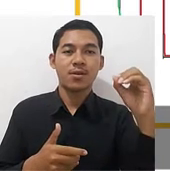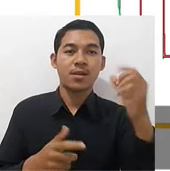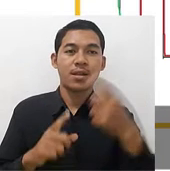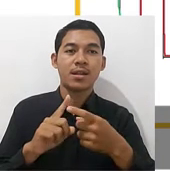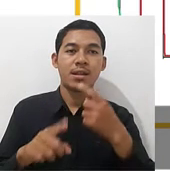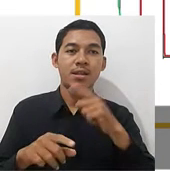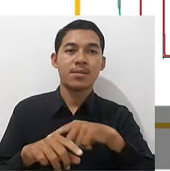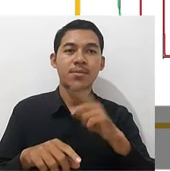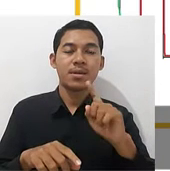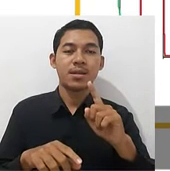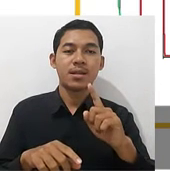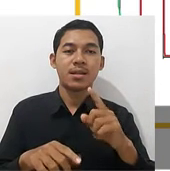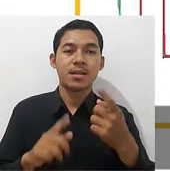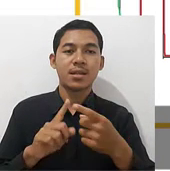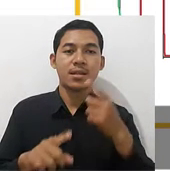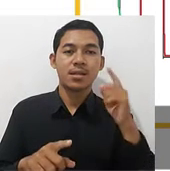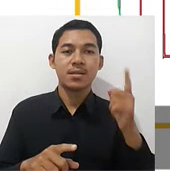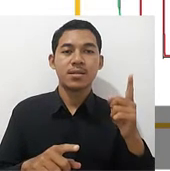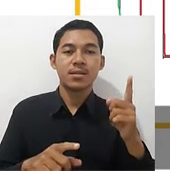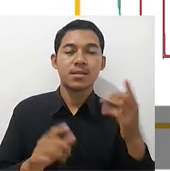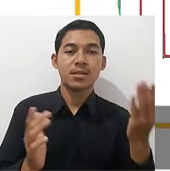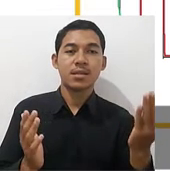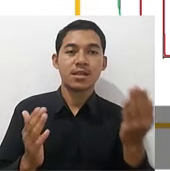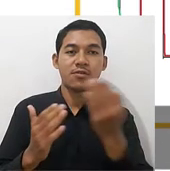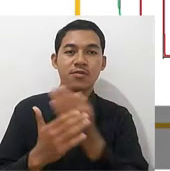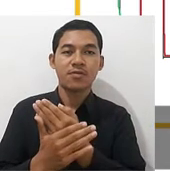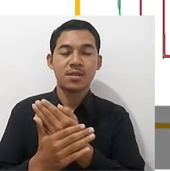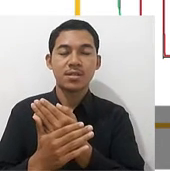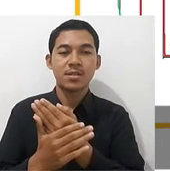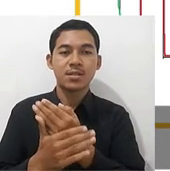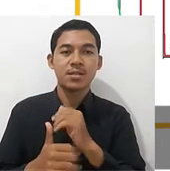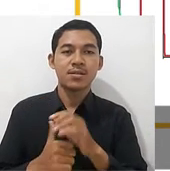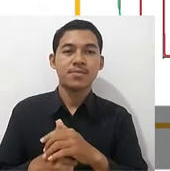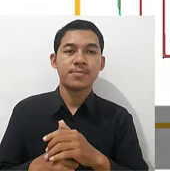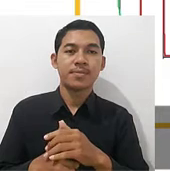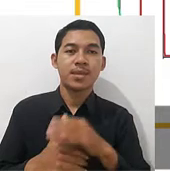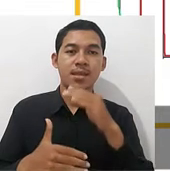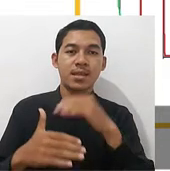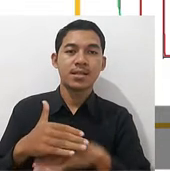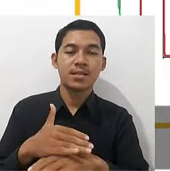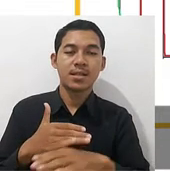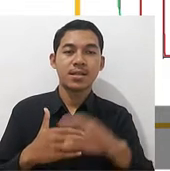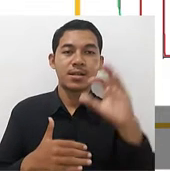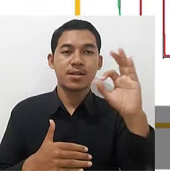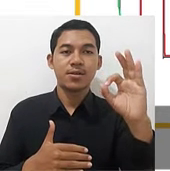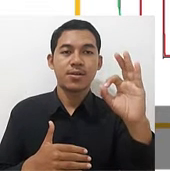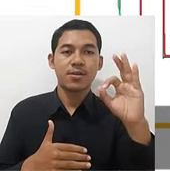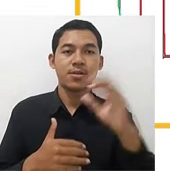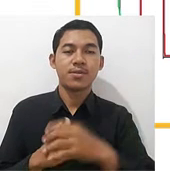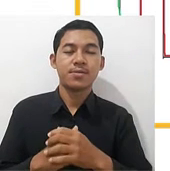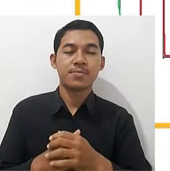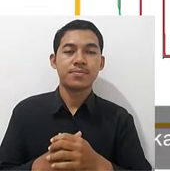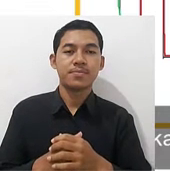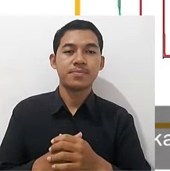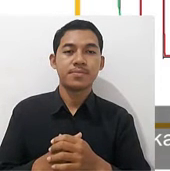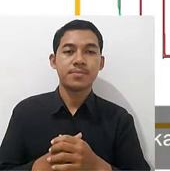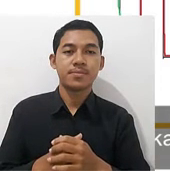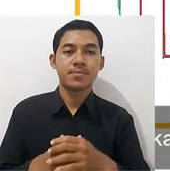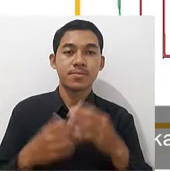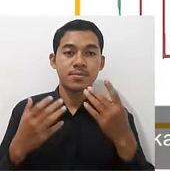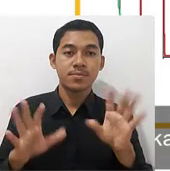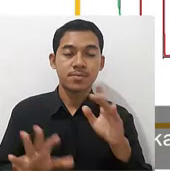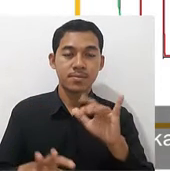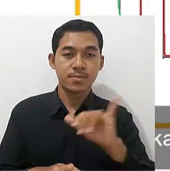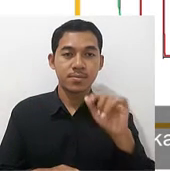lagi, dari mana lagi? Dari sini kan? Nah, diinversin nggak tuh? Enggak kan? Berarti hasilnya 0. Nah, kalau udah kayak